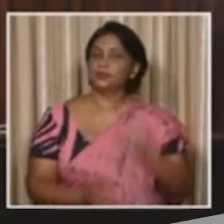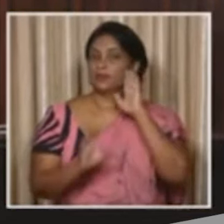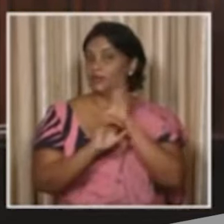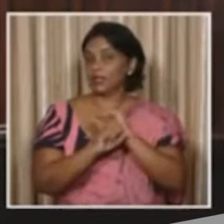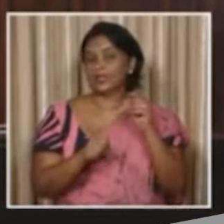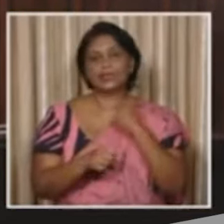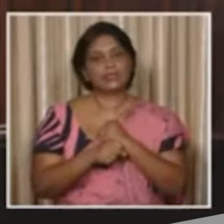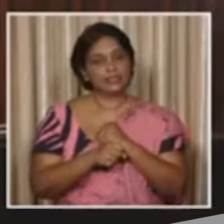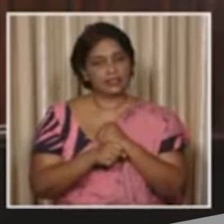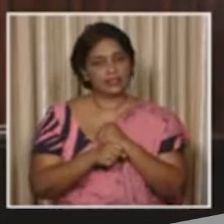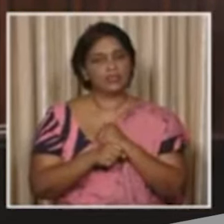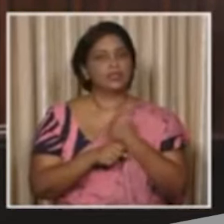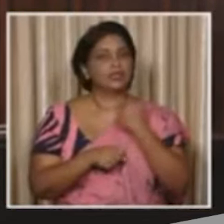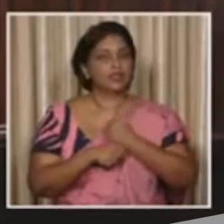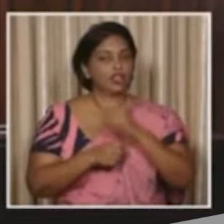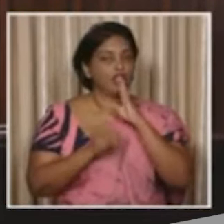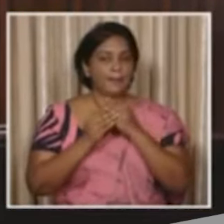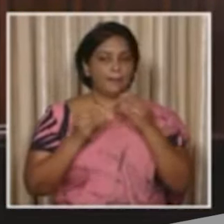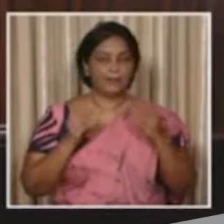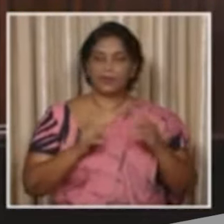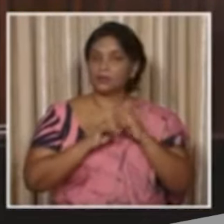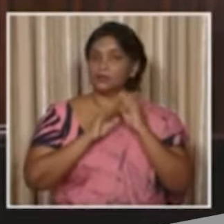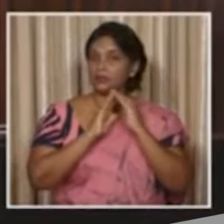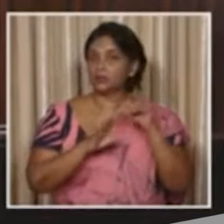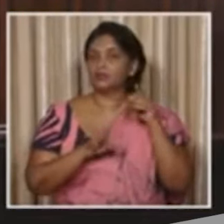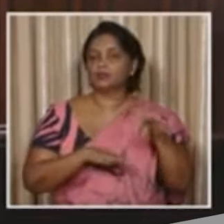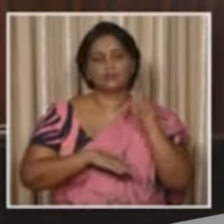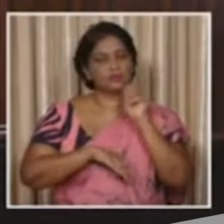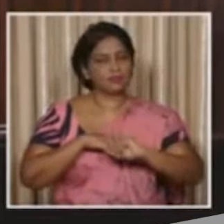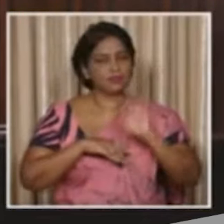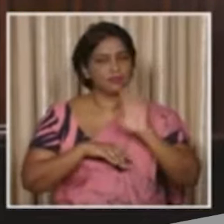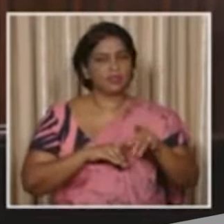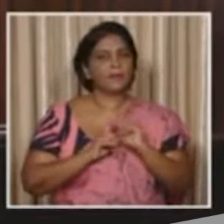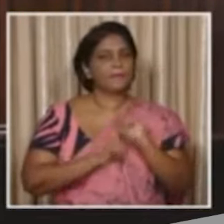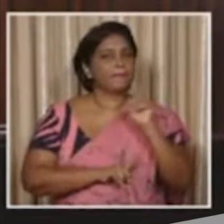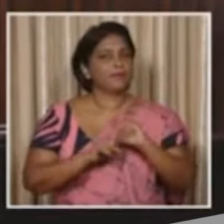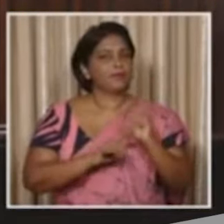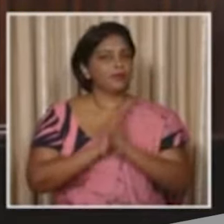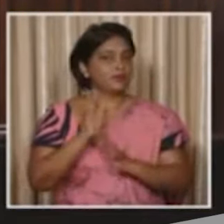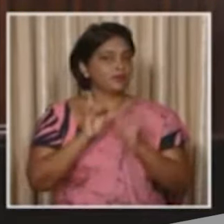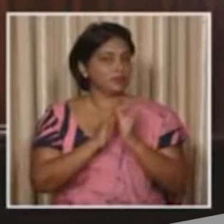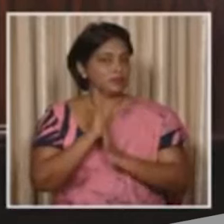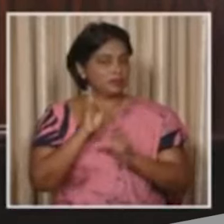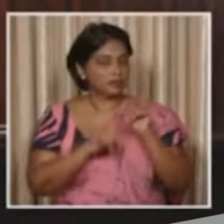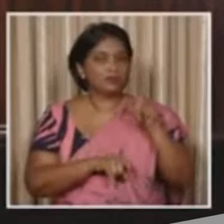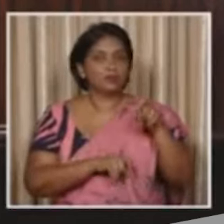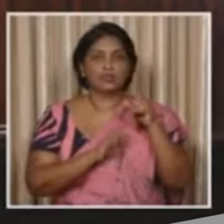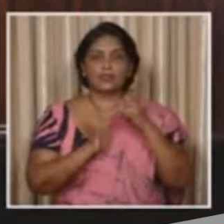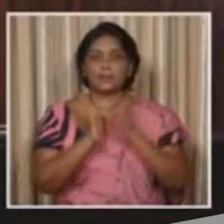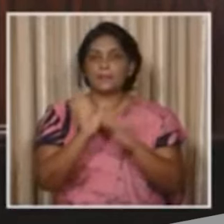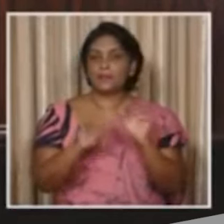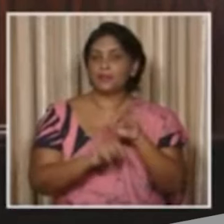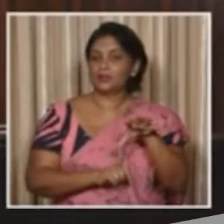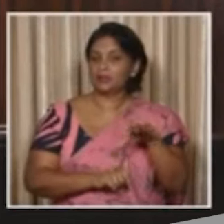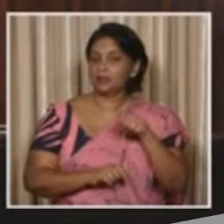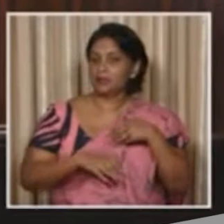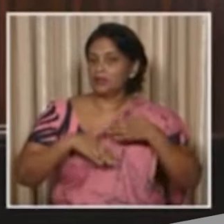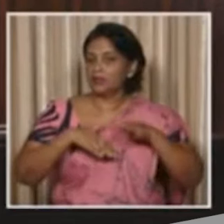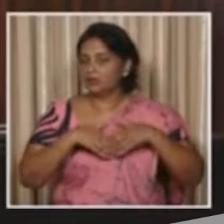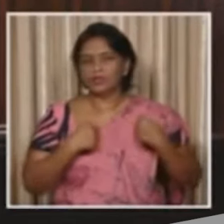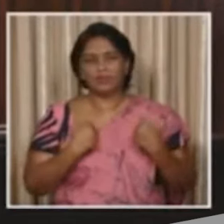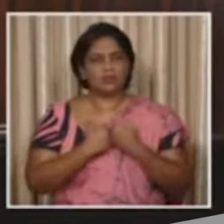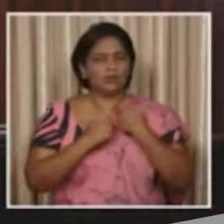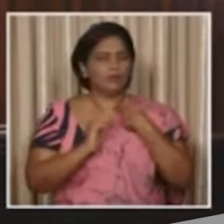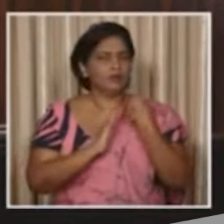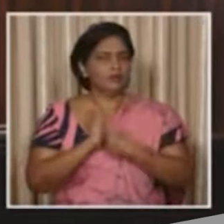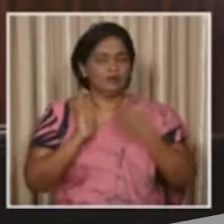ජී රජයේ ප්‍රවෘත්ති දෙපාර්තමේන්තු විසින් සංවිධානය කරන ලබන පාර්ලිමේන්තු මන්ත්‍රීවරයන් ජනමාධ්‍ය භාවිතයේදී මුහුණ පාන අභියෝග හා